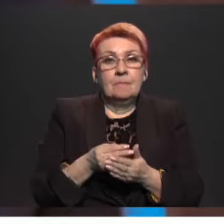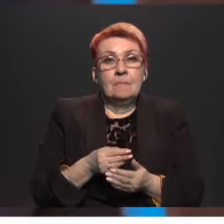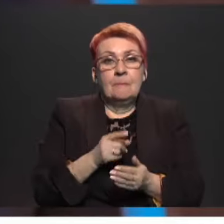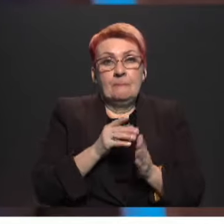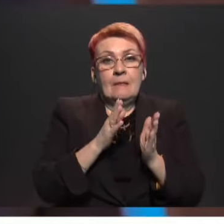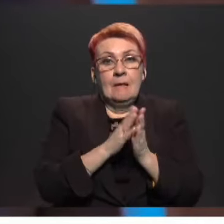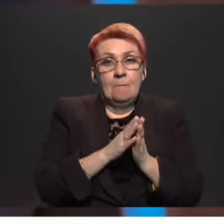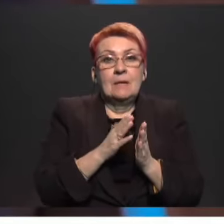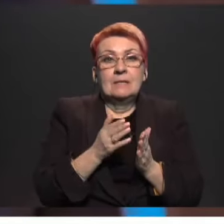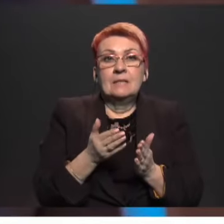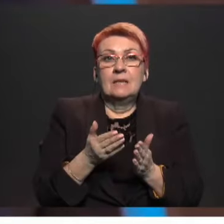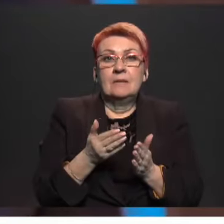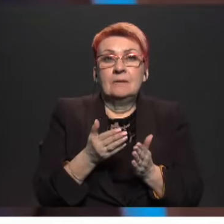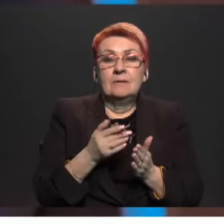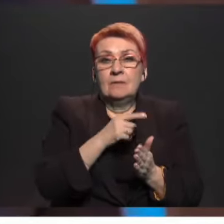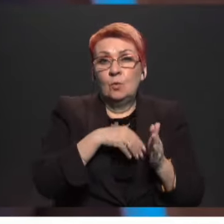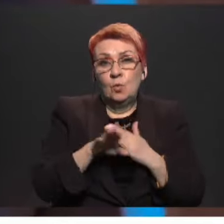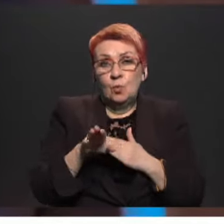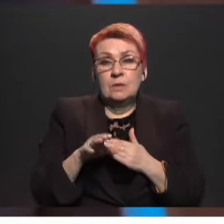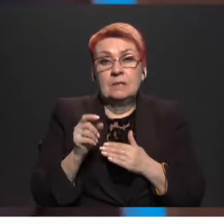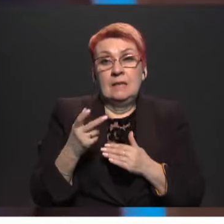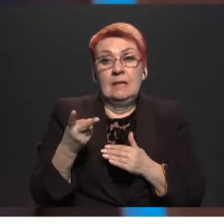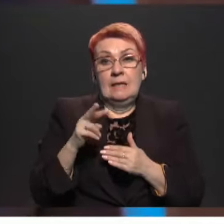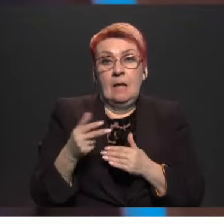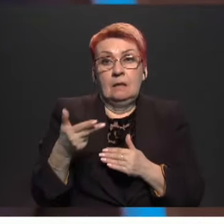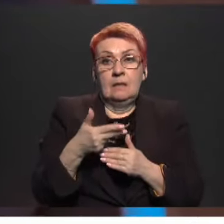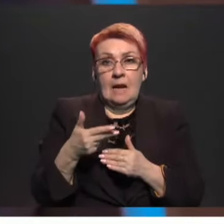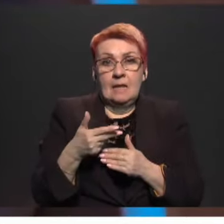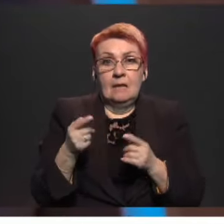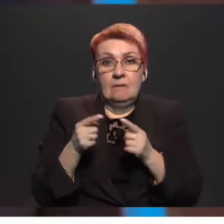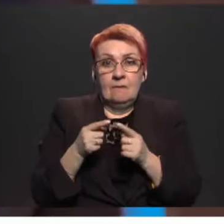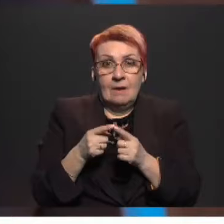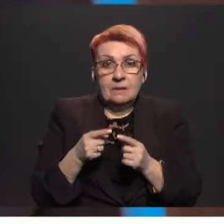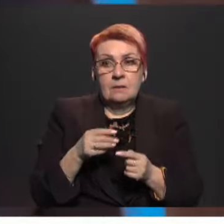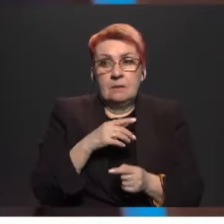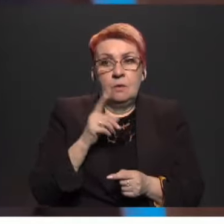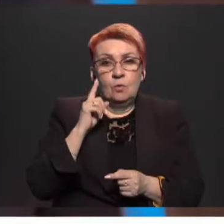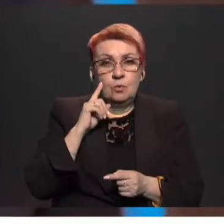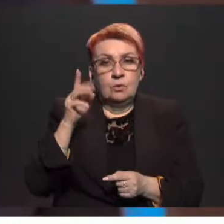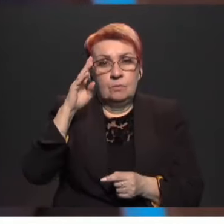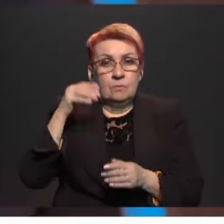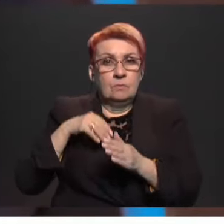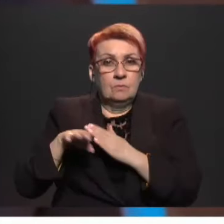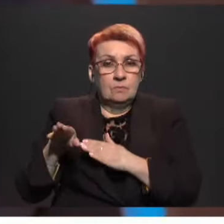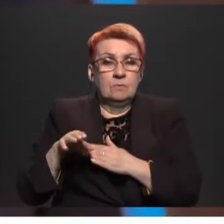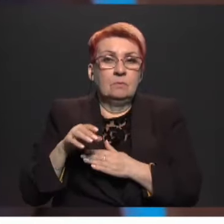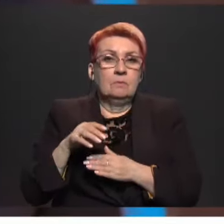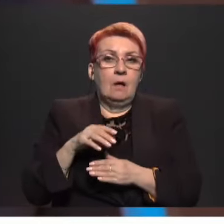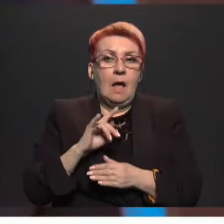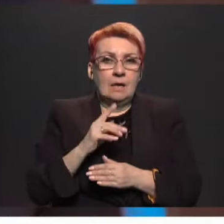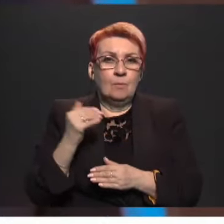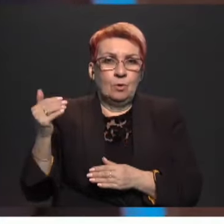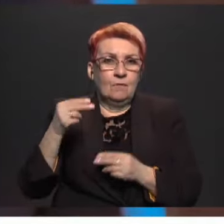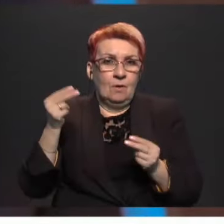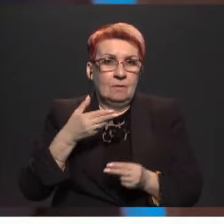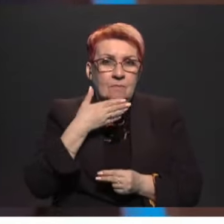съехать, и мы стали искать другую квартиру для нас троих. И тут такое. Я, конечно, в шоке от услышанного, очень расстроена до слез и крика души.